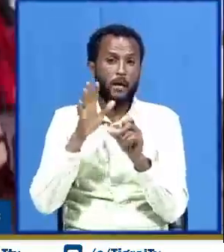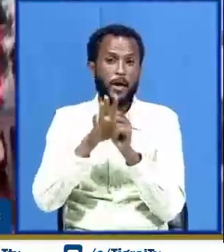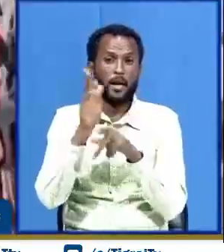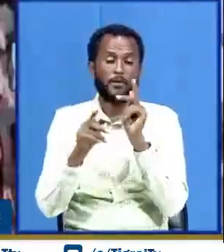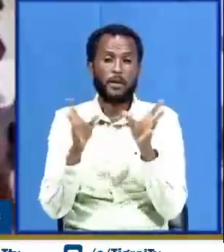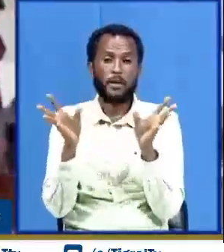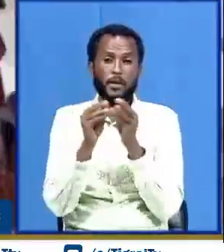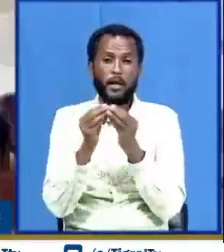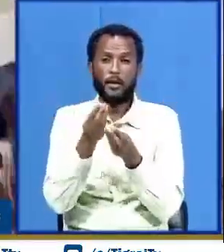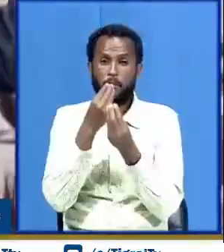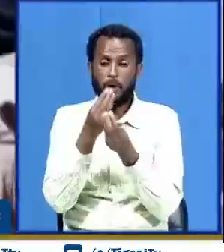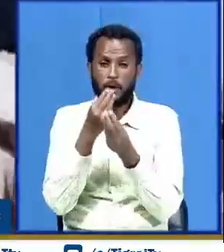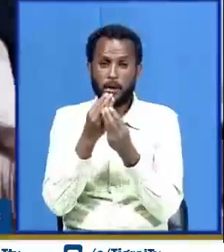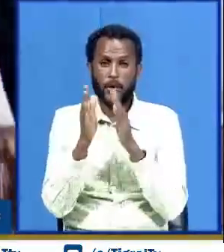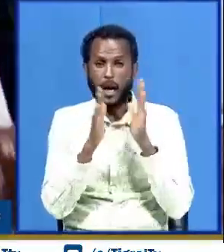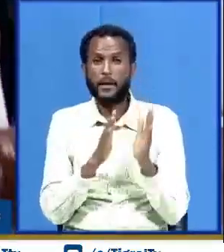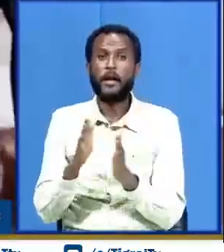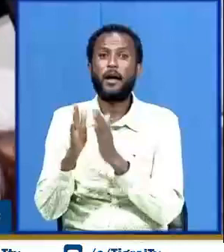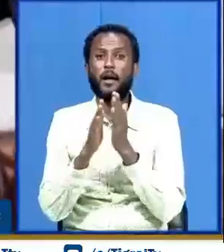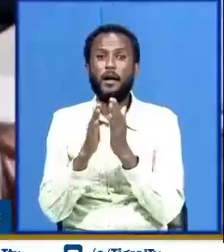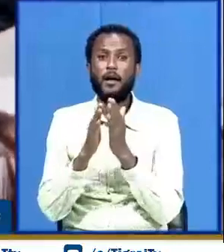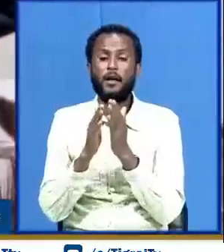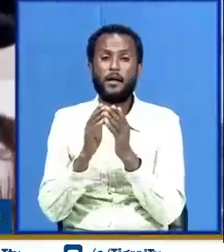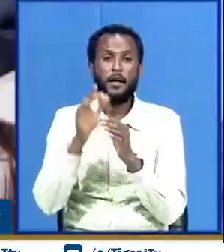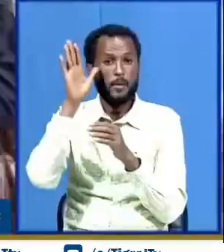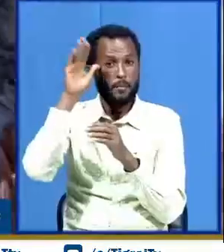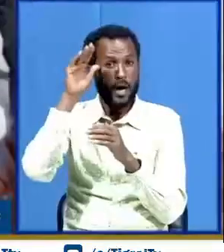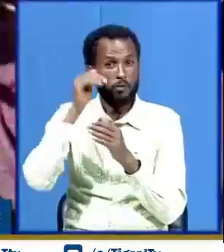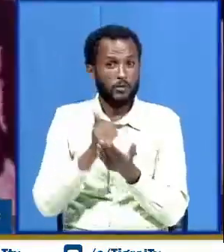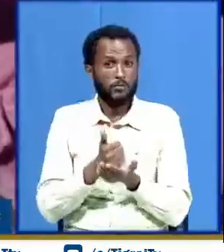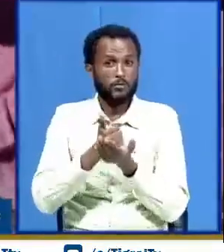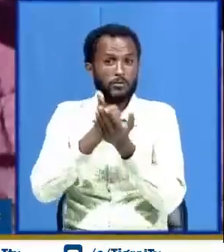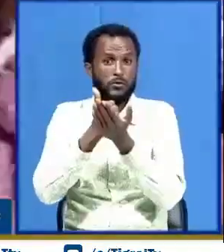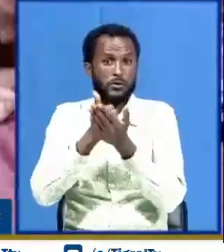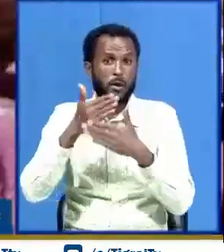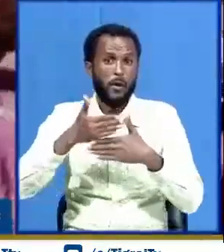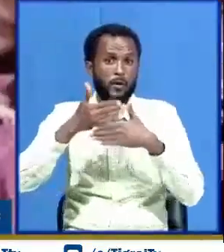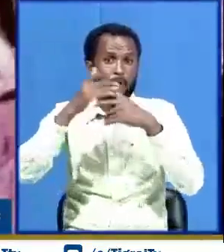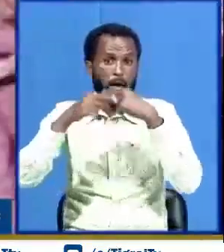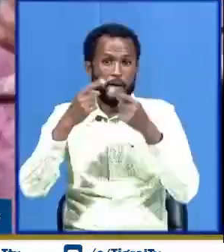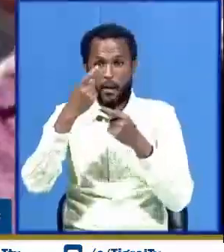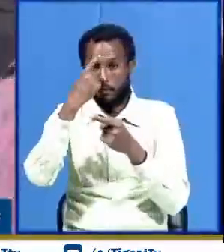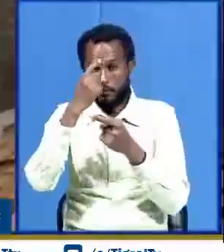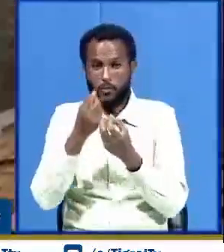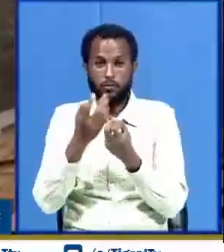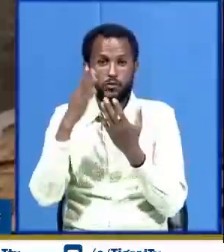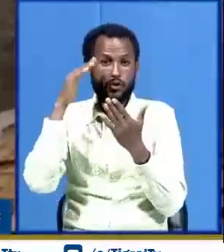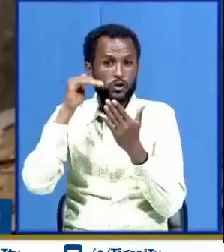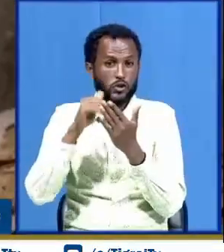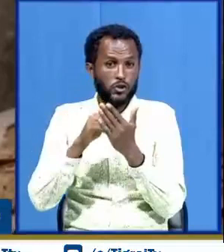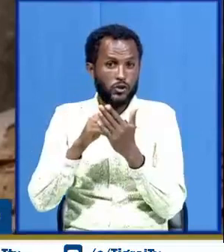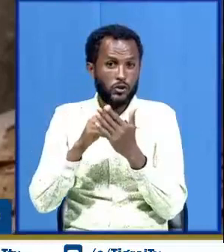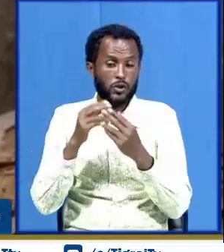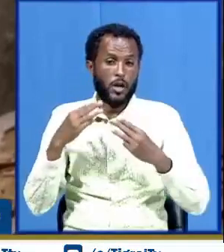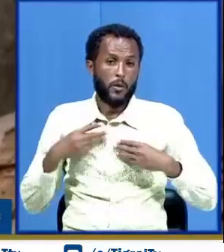ትግራይ ዝተኣከበ ስንቅን እኽሎ ማይ እናሰናድየን ብኣዱግ ፅዕነድ ክሳብ ድፋዕ ብምኻድ ነቲ ኣብ ግንባር ምሽሾ ጸላኢ ዝኳሻሕ ዘሎ ሓየ ሰራዊት